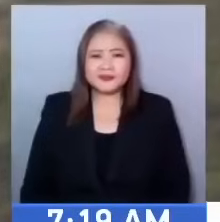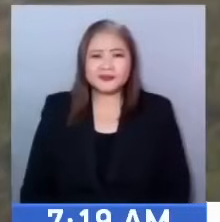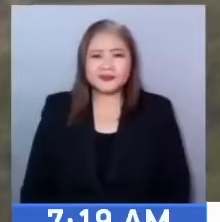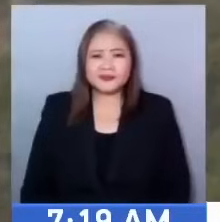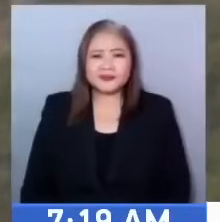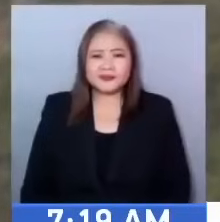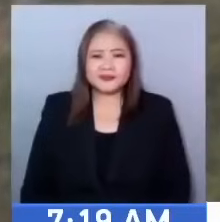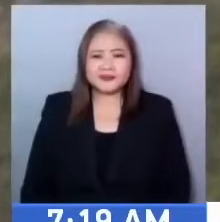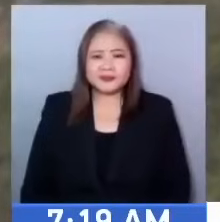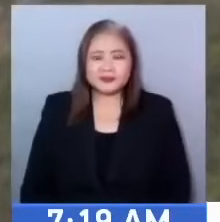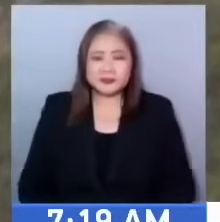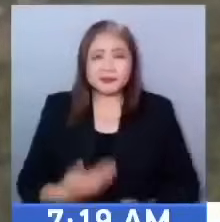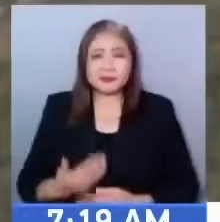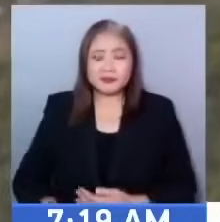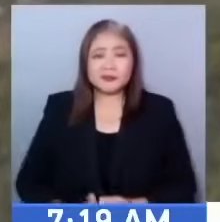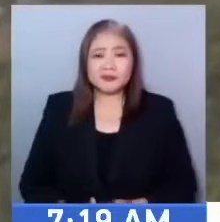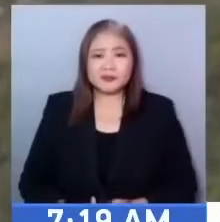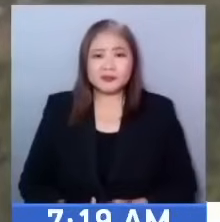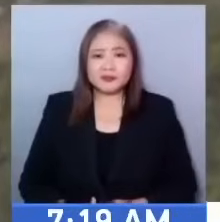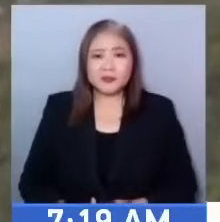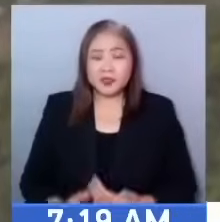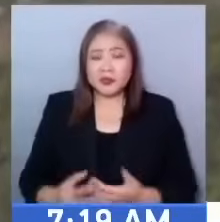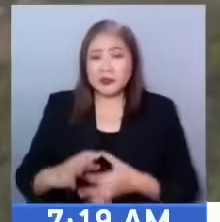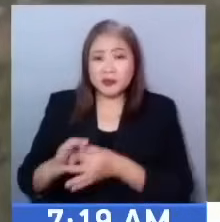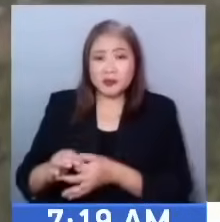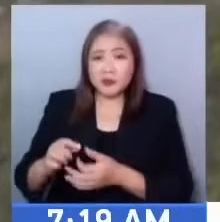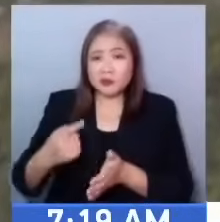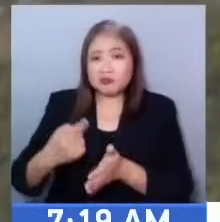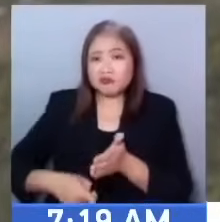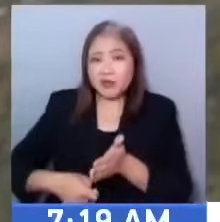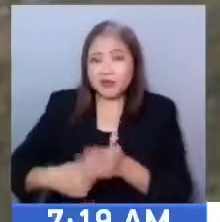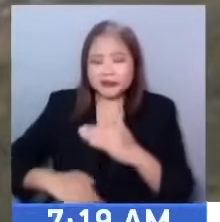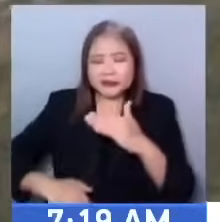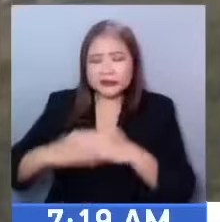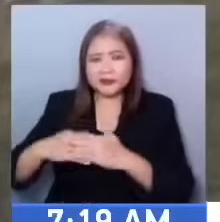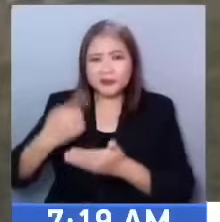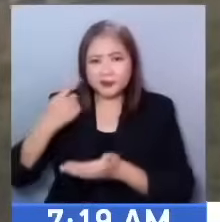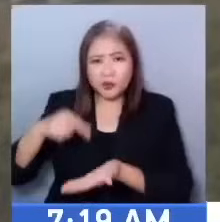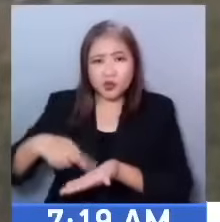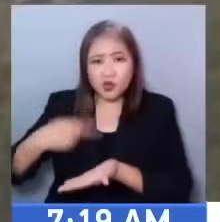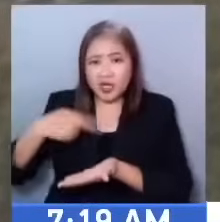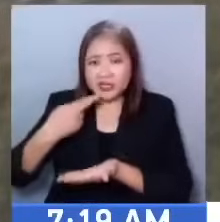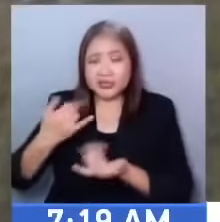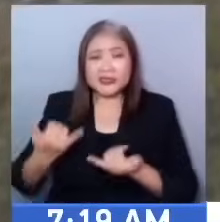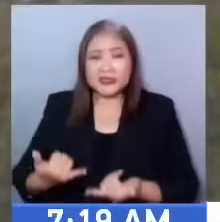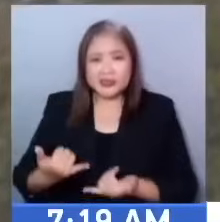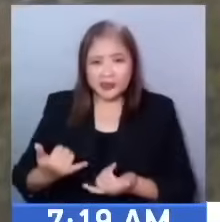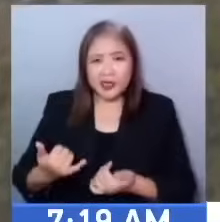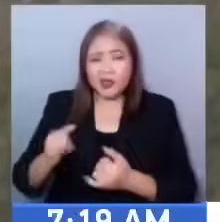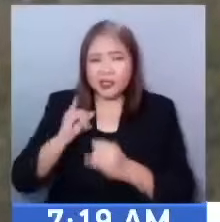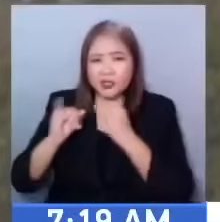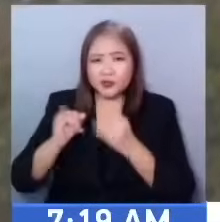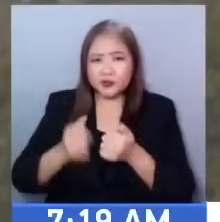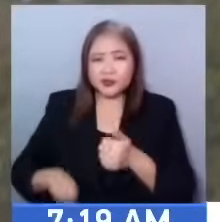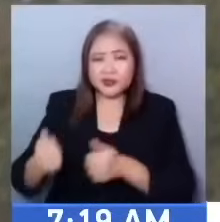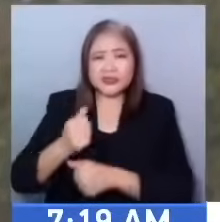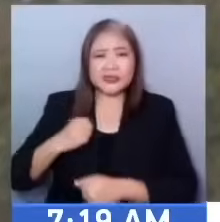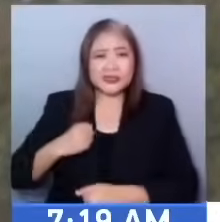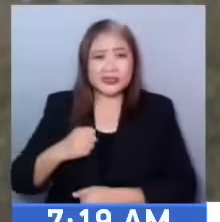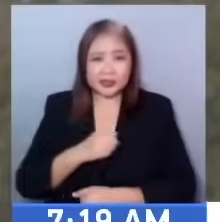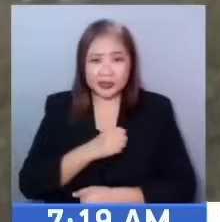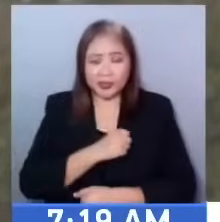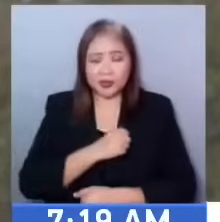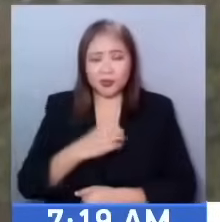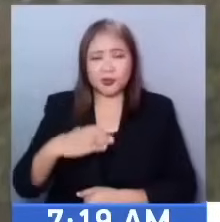Kagunay sa magpatupad ng price ceiling o price cap sa bigas, makaparayam natin chairperson ng Senate Committee on Agriculture and Food, si